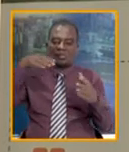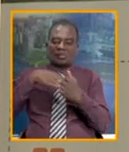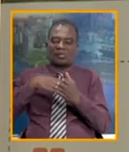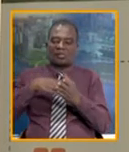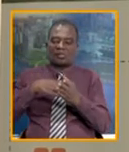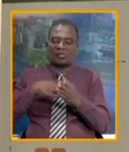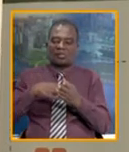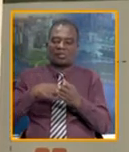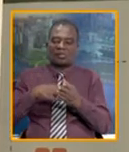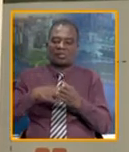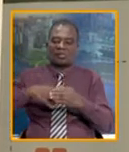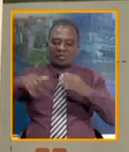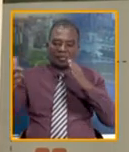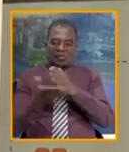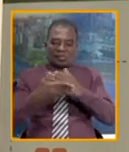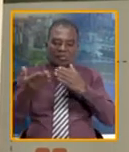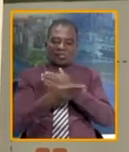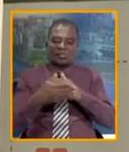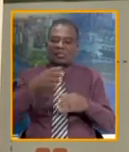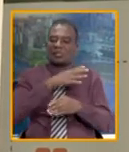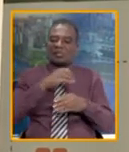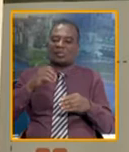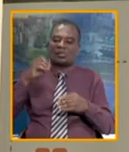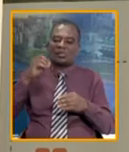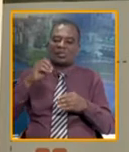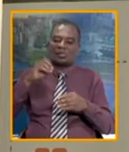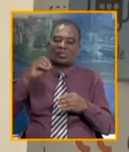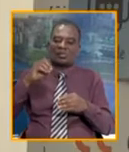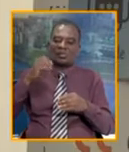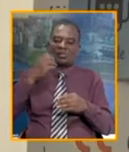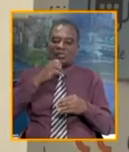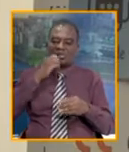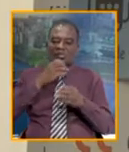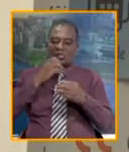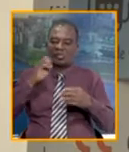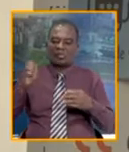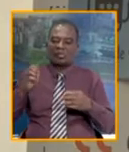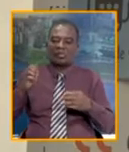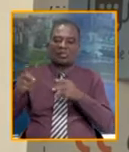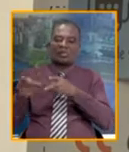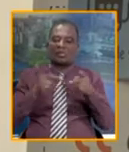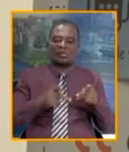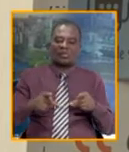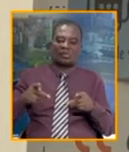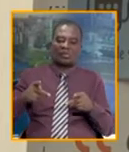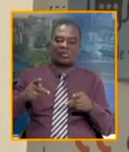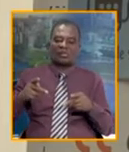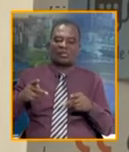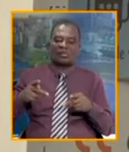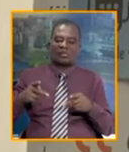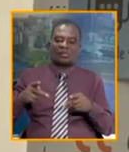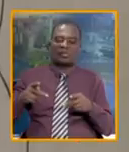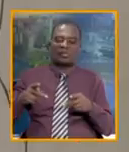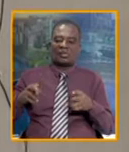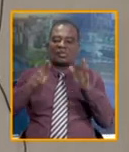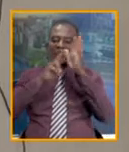criminalité forestière, faunique et la pollution des ressources en eau. Selon la représentante résidente du PNUD en